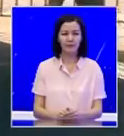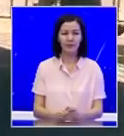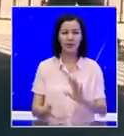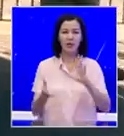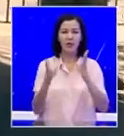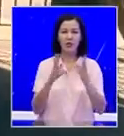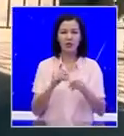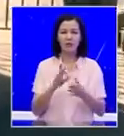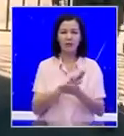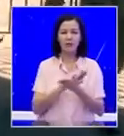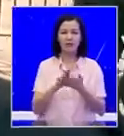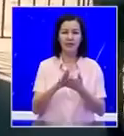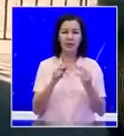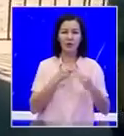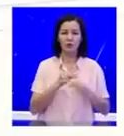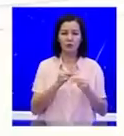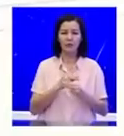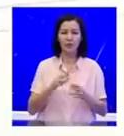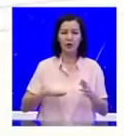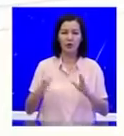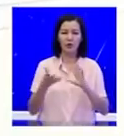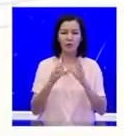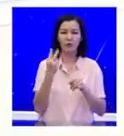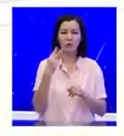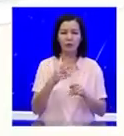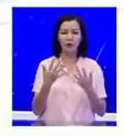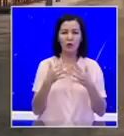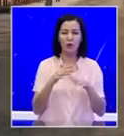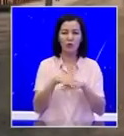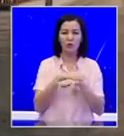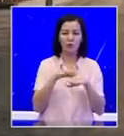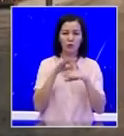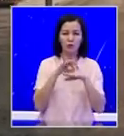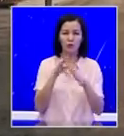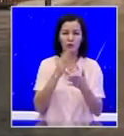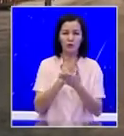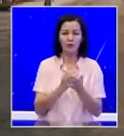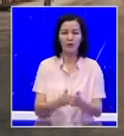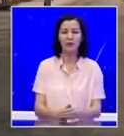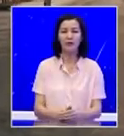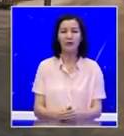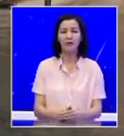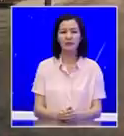Жалпы санитарлық тазалау жұмыстары аудан бойынша 24 ауылдық округте жүргізіліп жатыр.